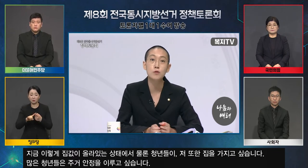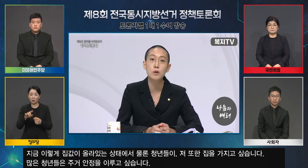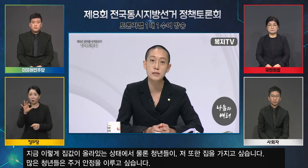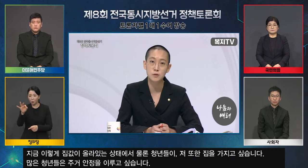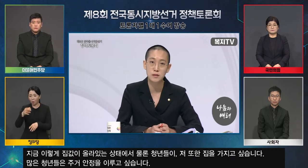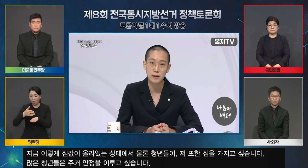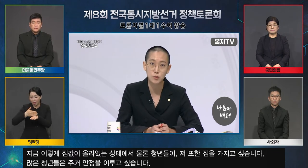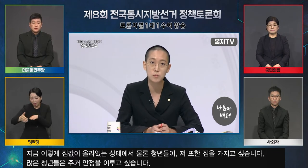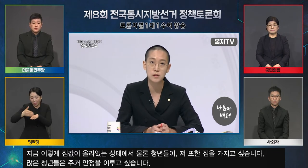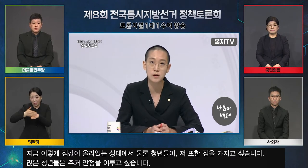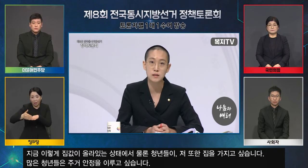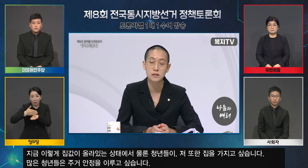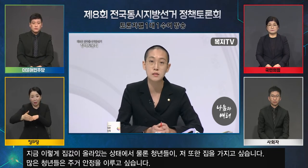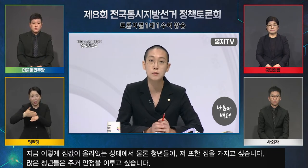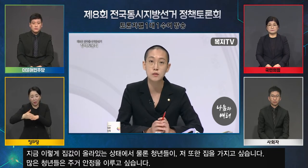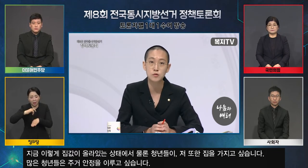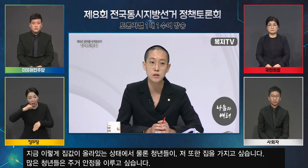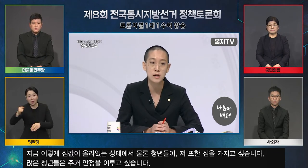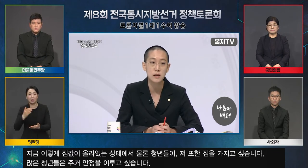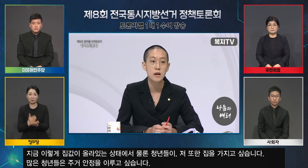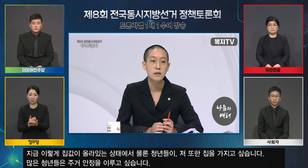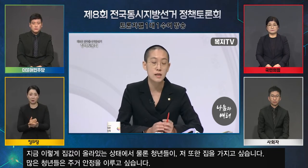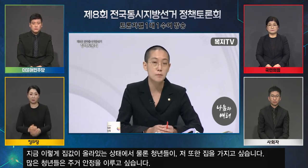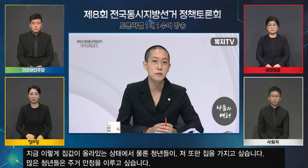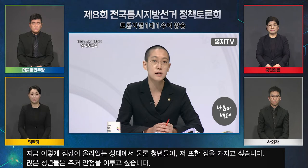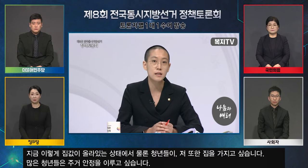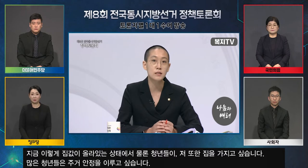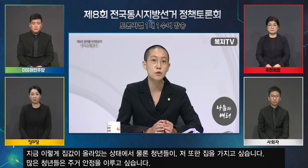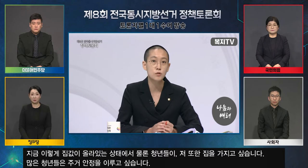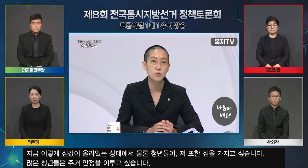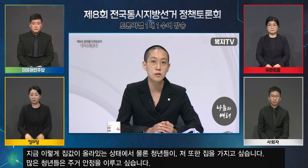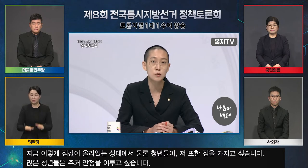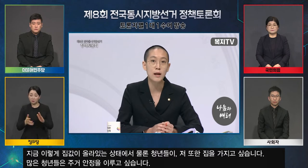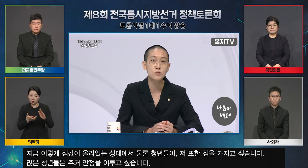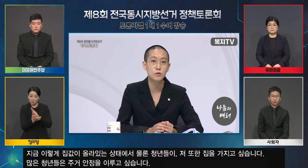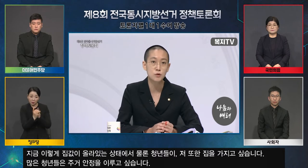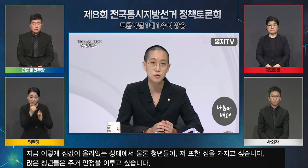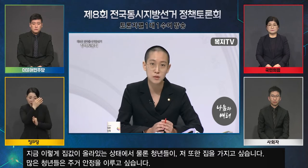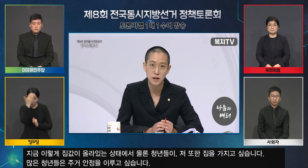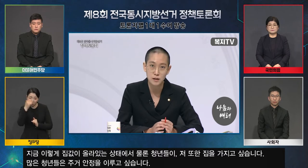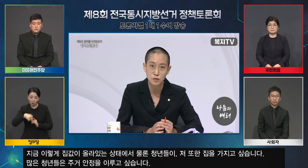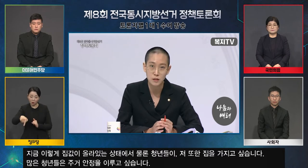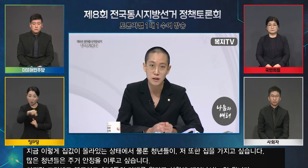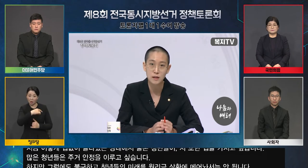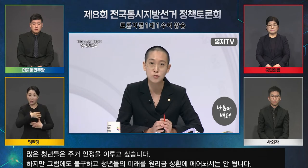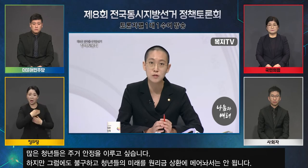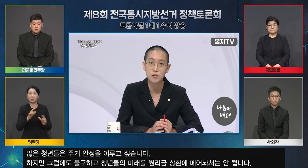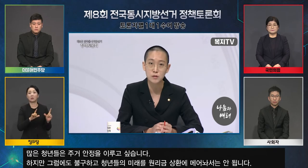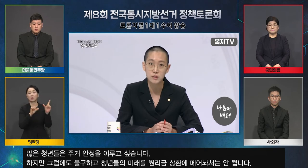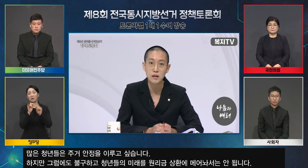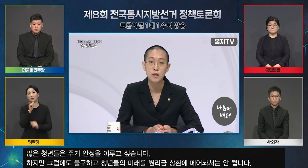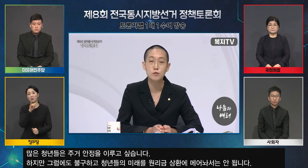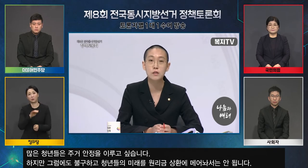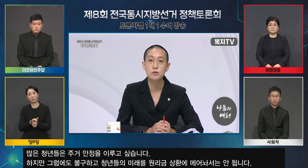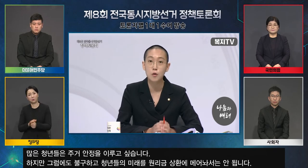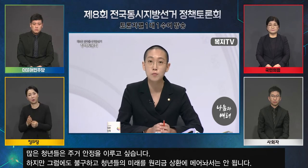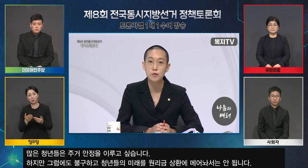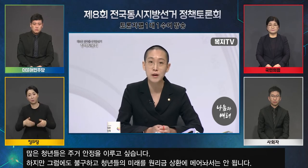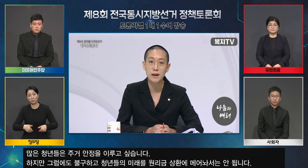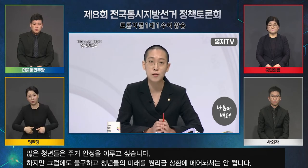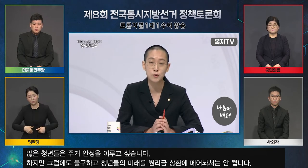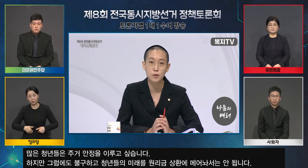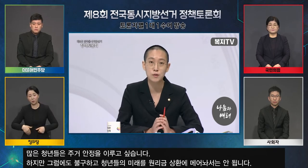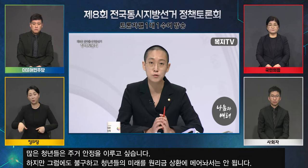매여놓아서는 안 됩니다. 지금 이 순간 세입자인 청년들도 안정적으로 살아갈 수 있게 해주는 것이 우리